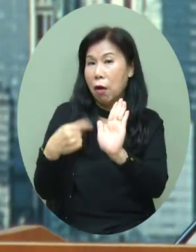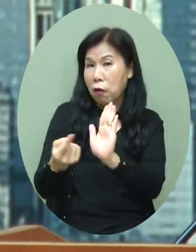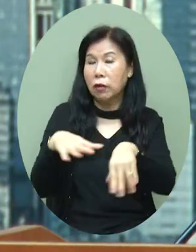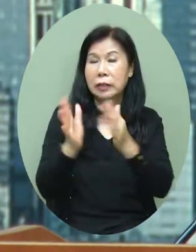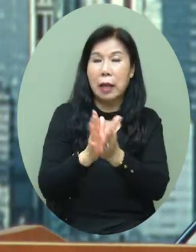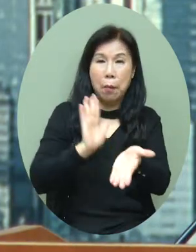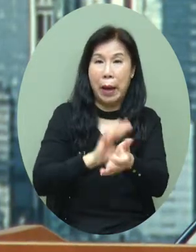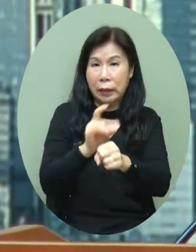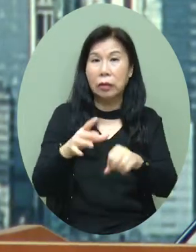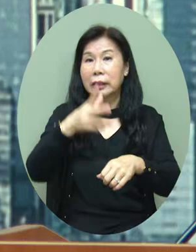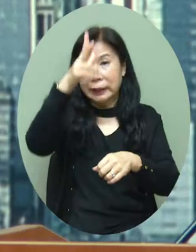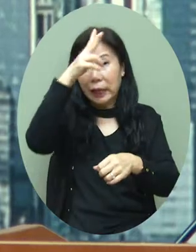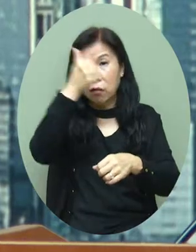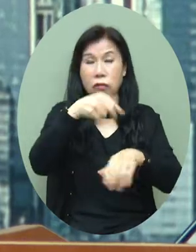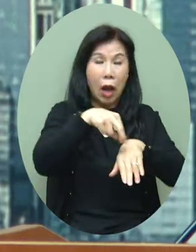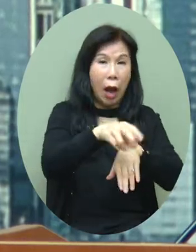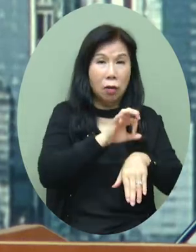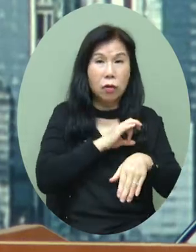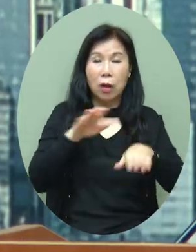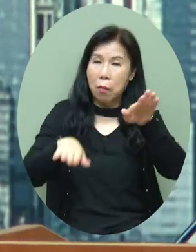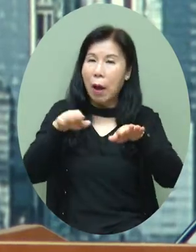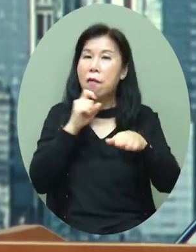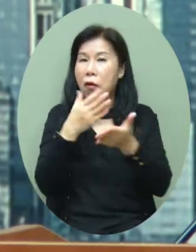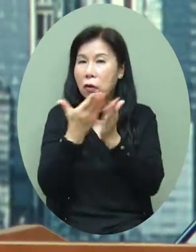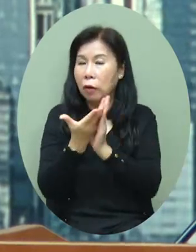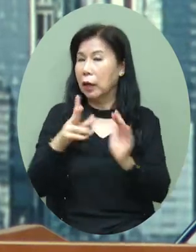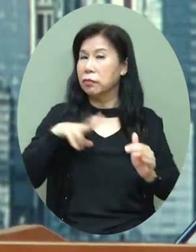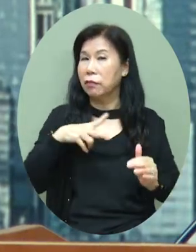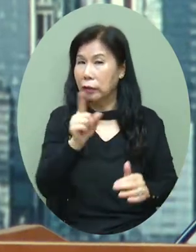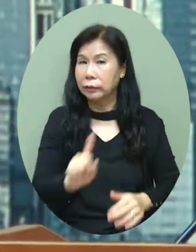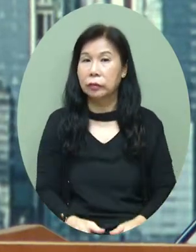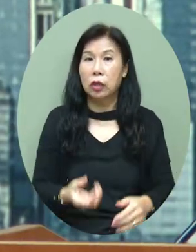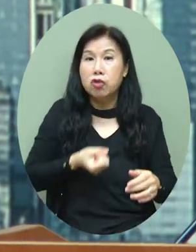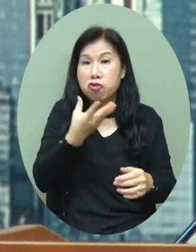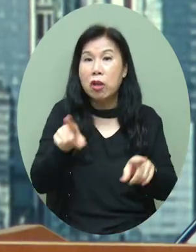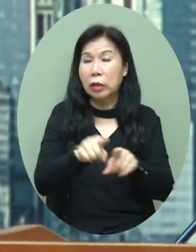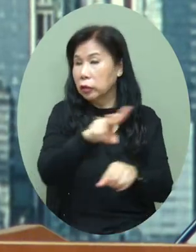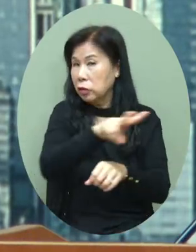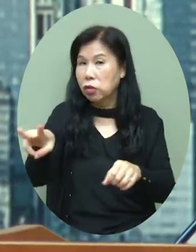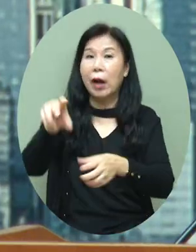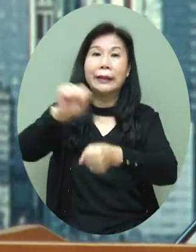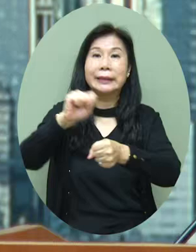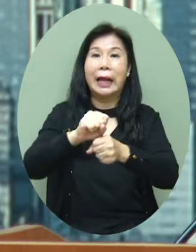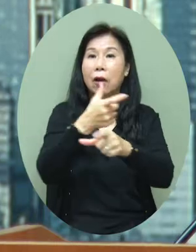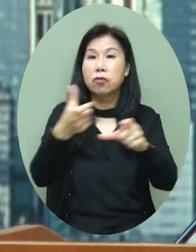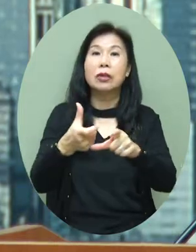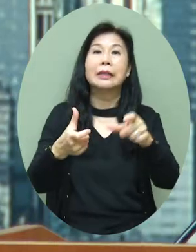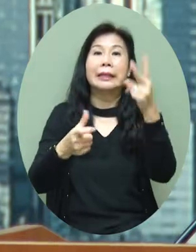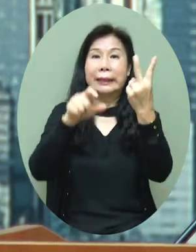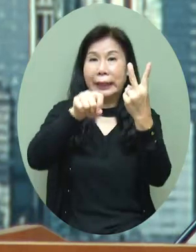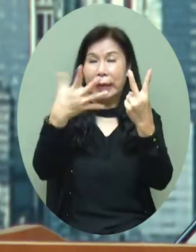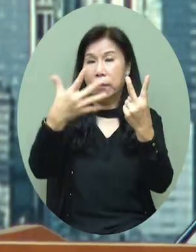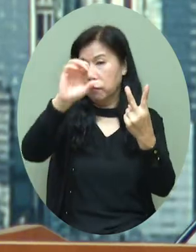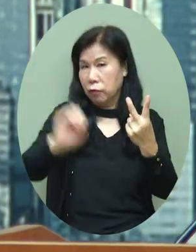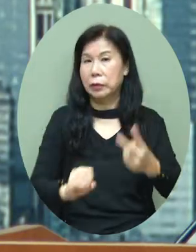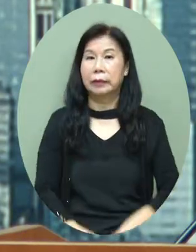官會同行政會議平衡咗所有相關因素之後，提出咗劃一加薪2.5%嘅調整